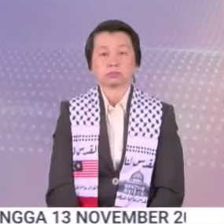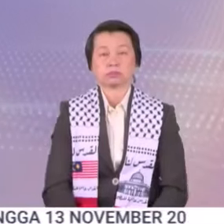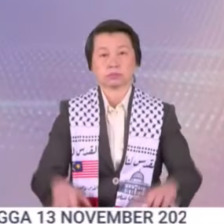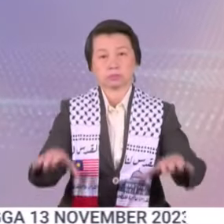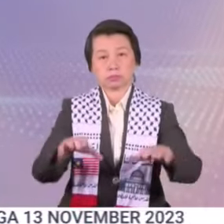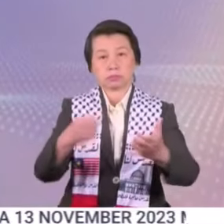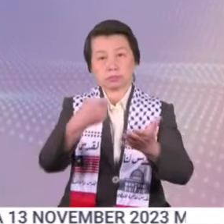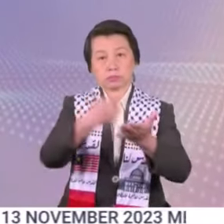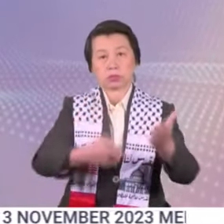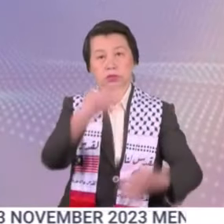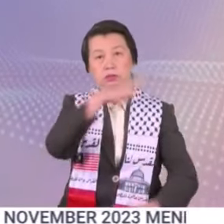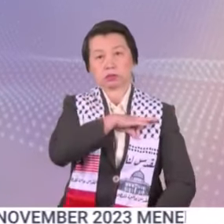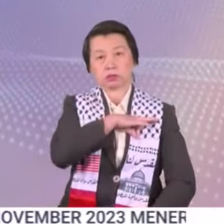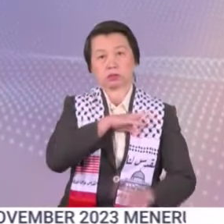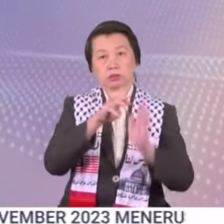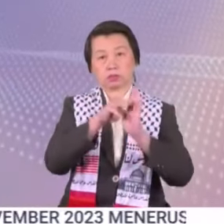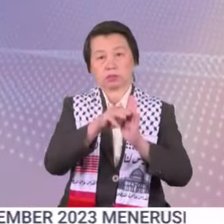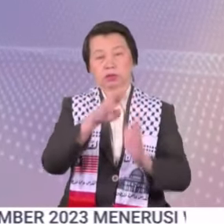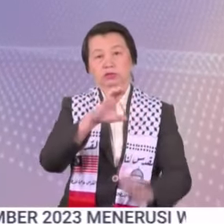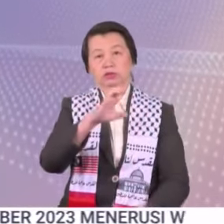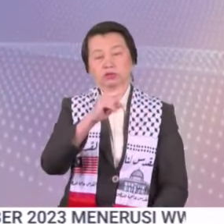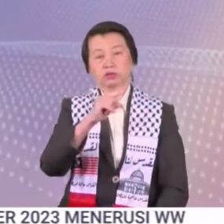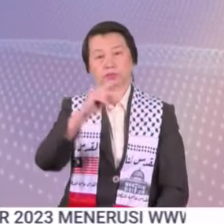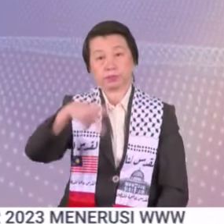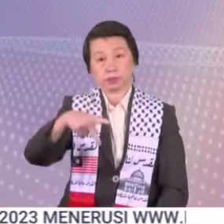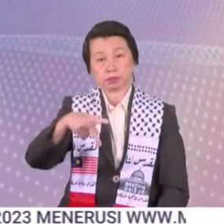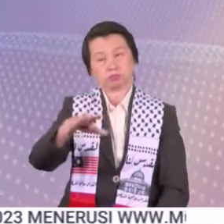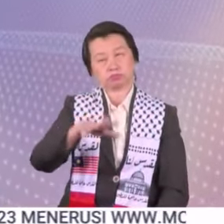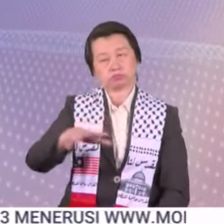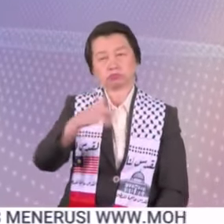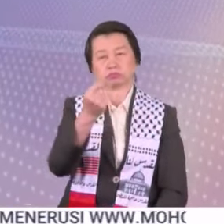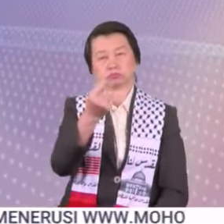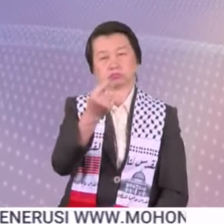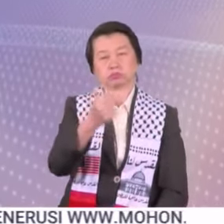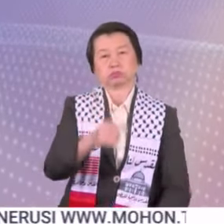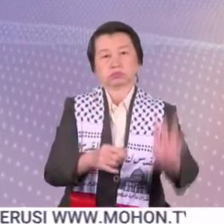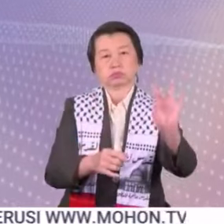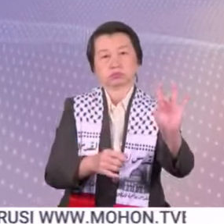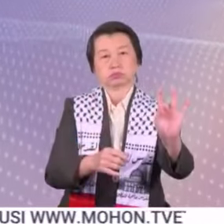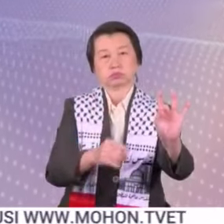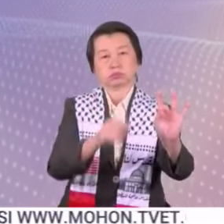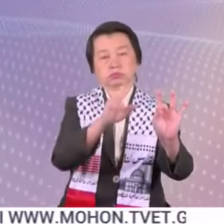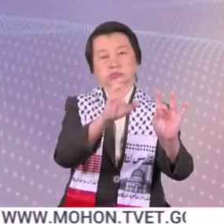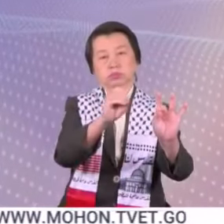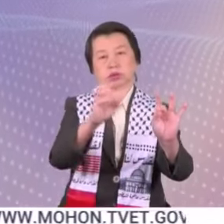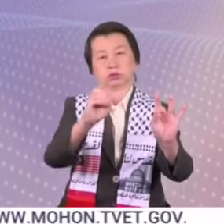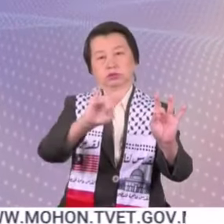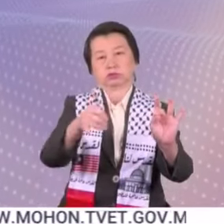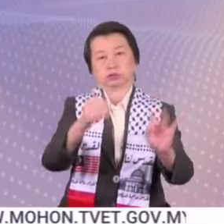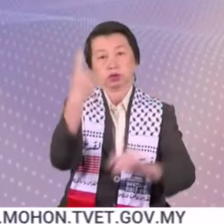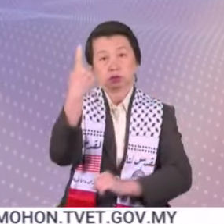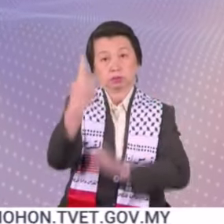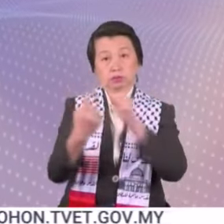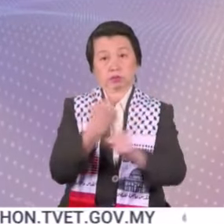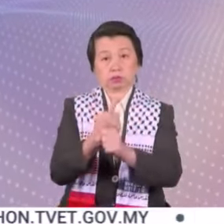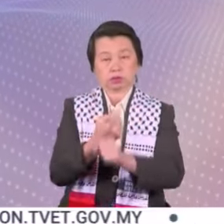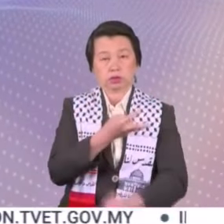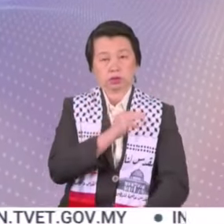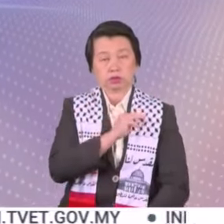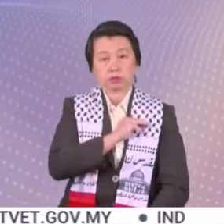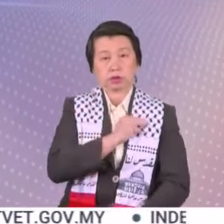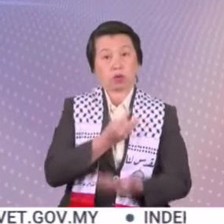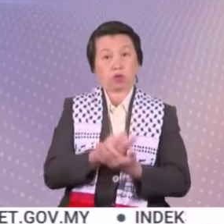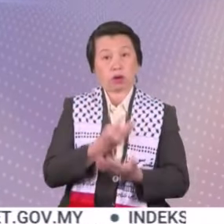hasil pelaksanaan Cukai keuntungan modal cgt dianggar berjumlah r00 juta setahun Kementerian kewangan